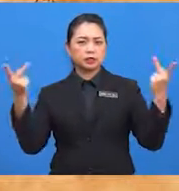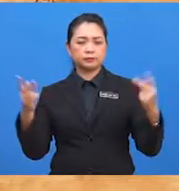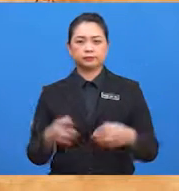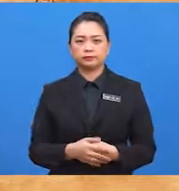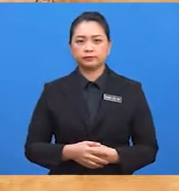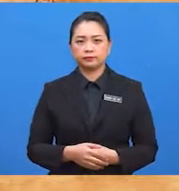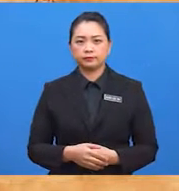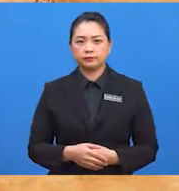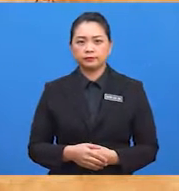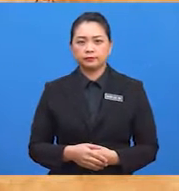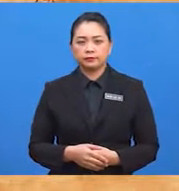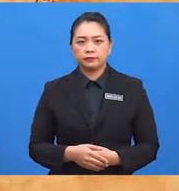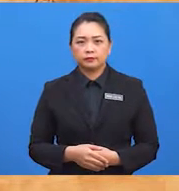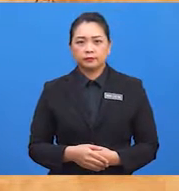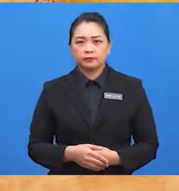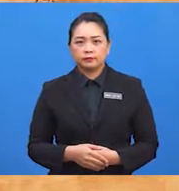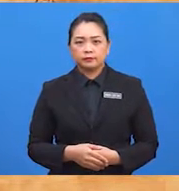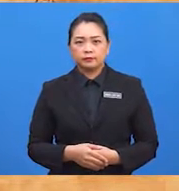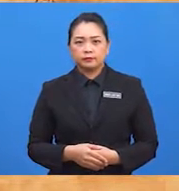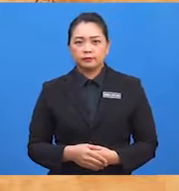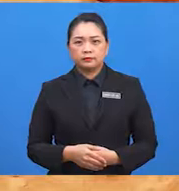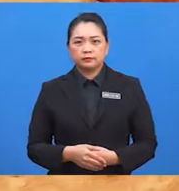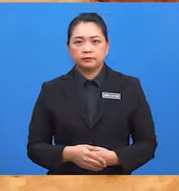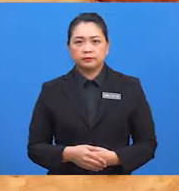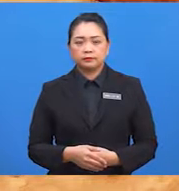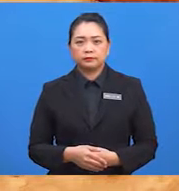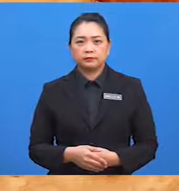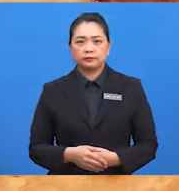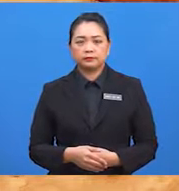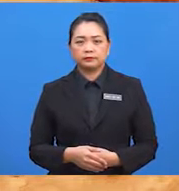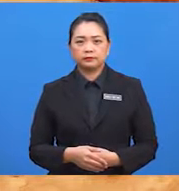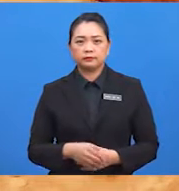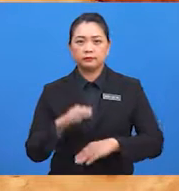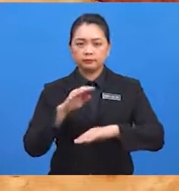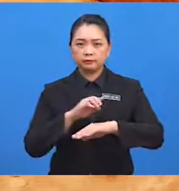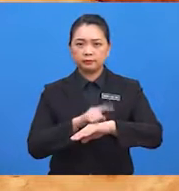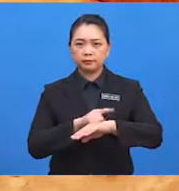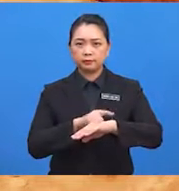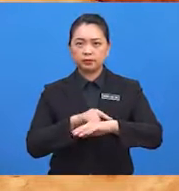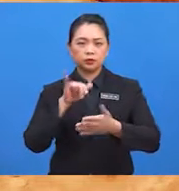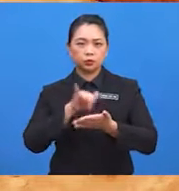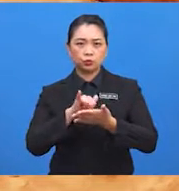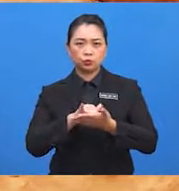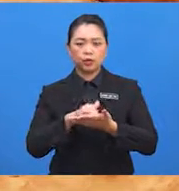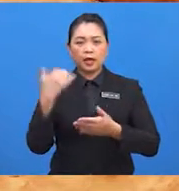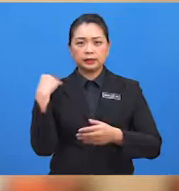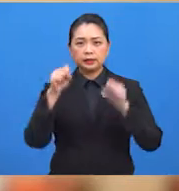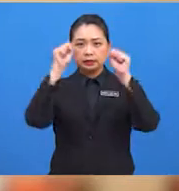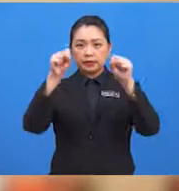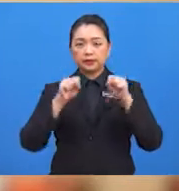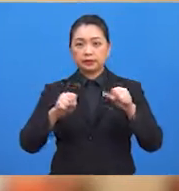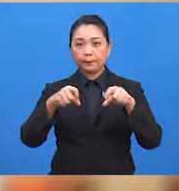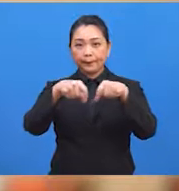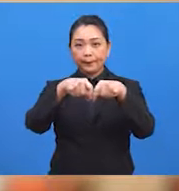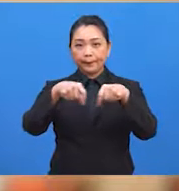iaitu Bandar Mohenjo-Daro dan Harappa. Pada masa ini, jurutera telah mencipta sistem pipe dan